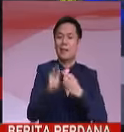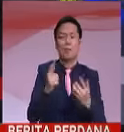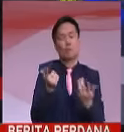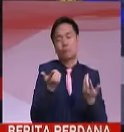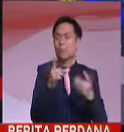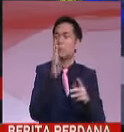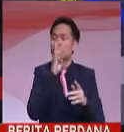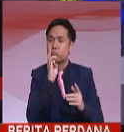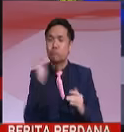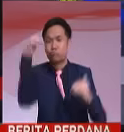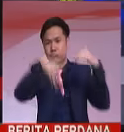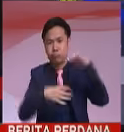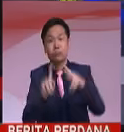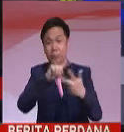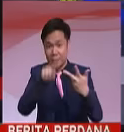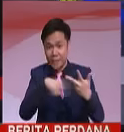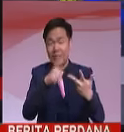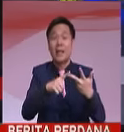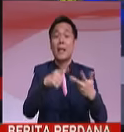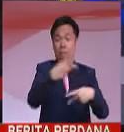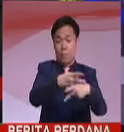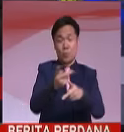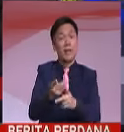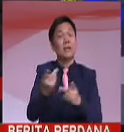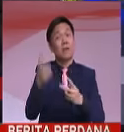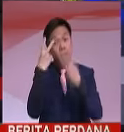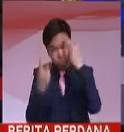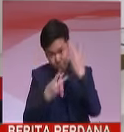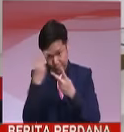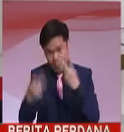keluarga serta produk pelancongan